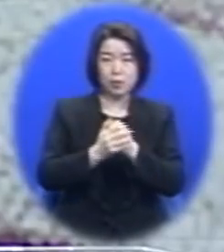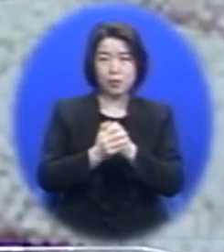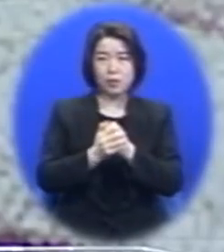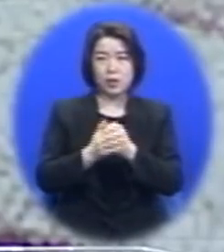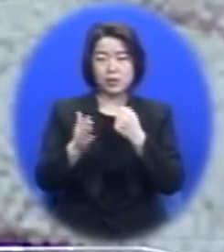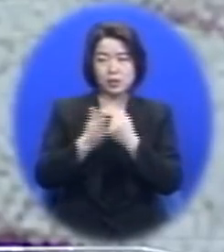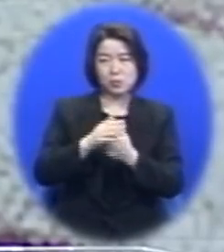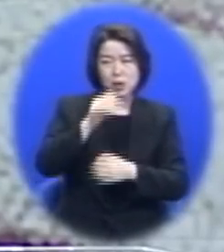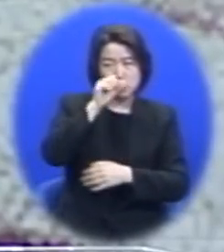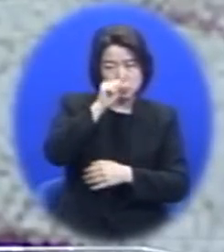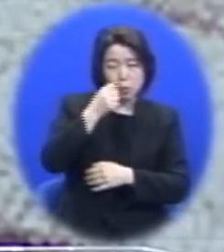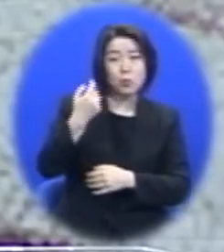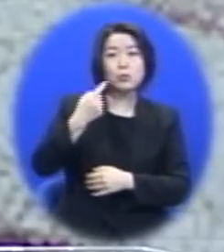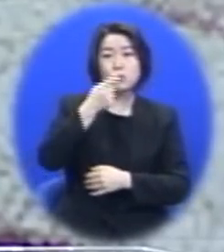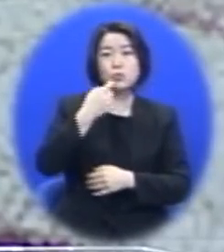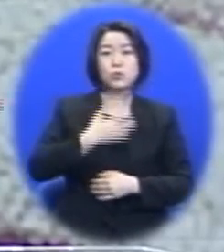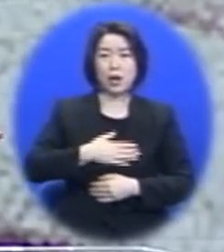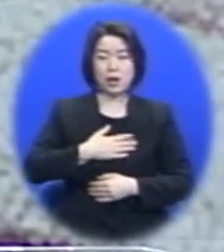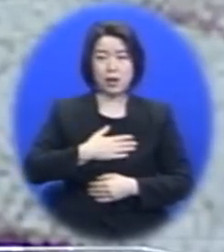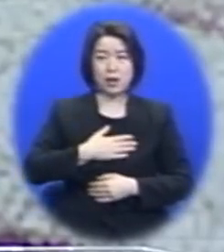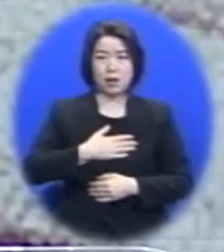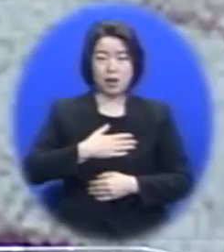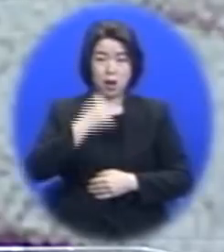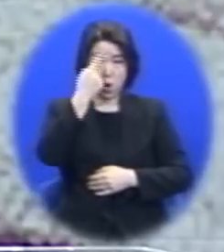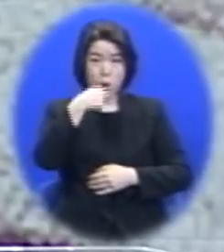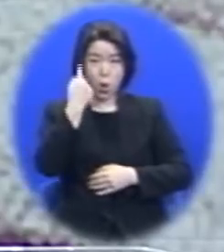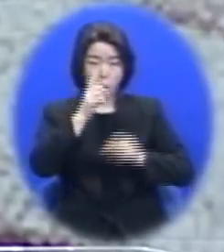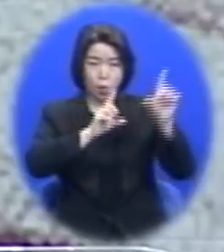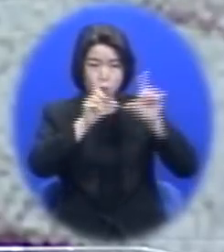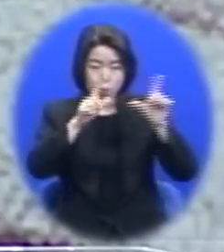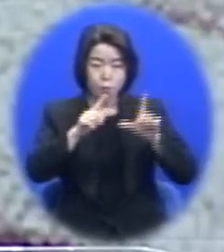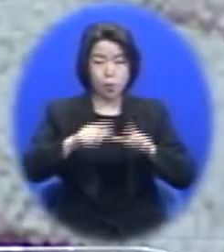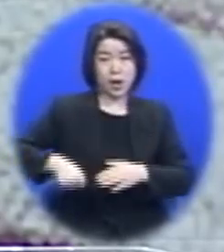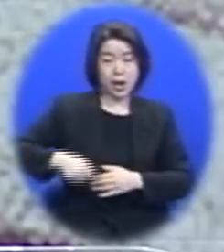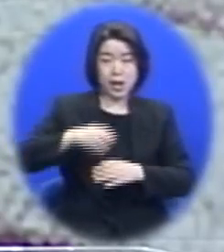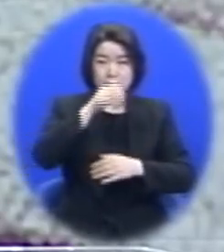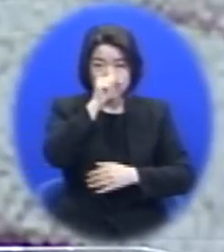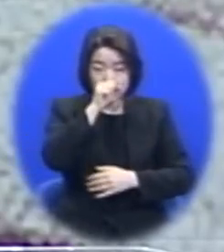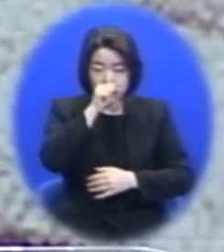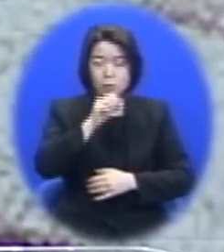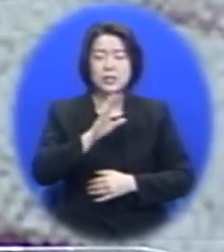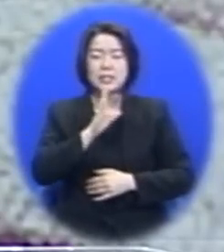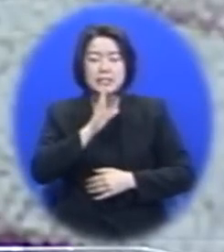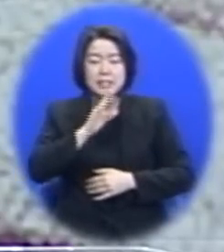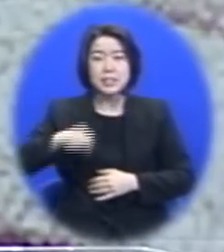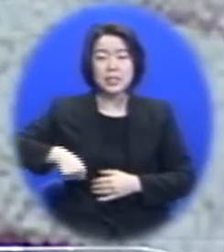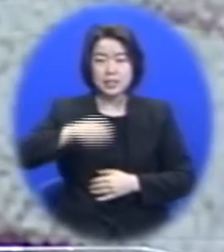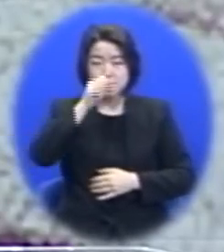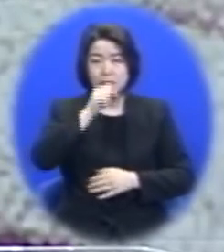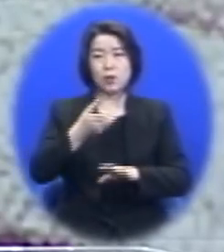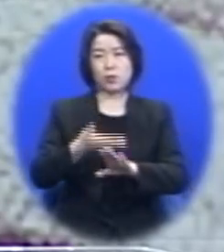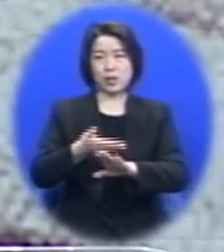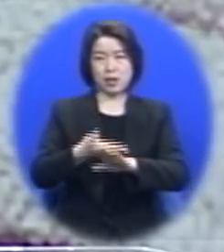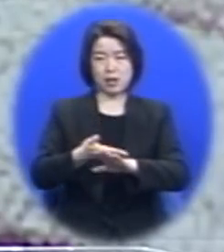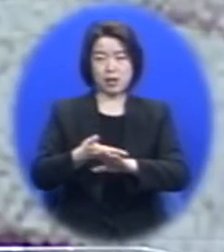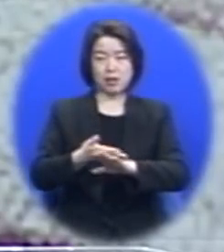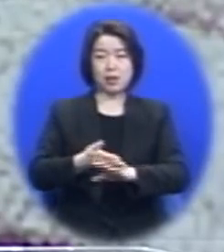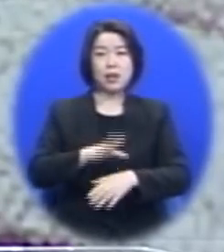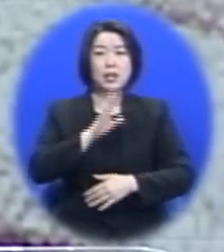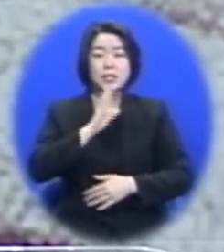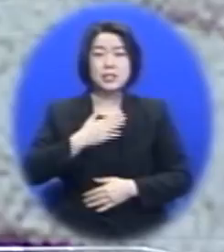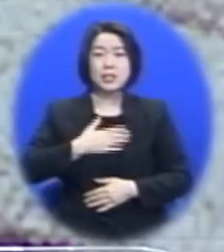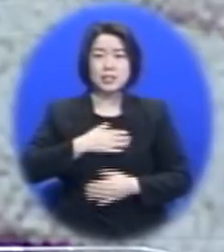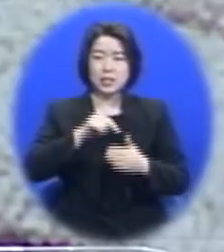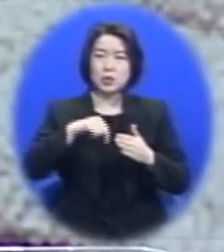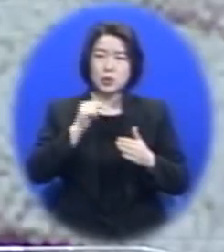생긴 거 하고 사람이 착한 거 하고는 다릅니다 저는 정말 제 마음이 얼마나 추하고 더러운지 제가